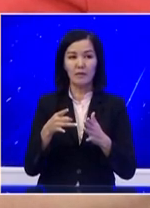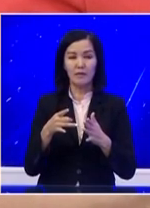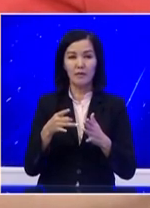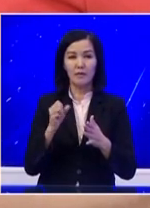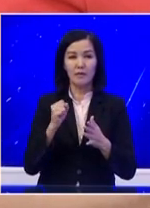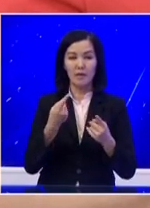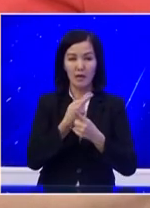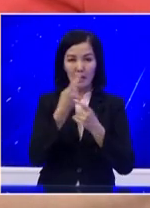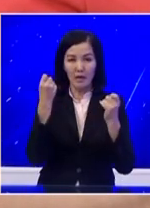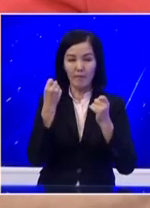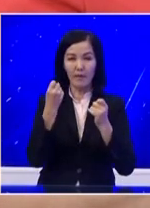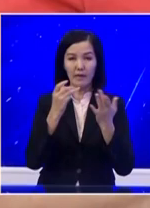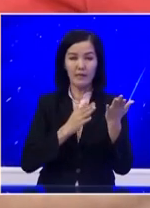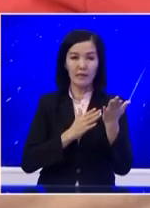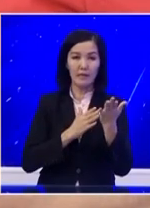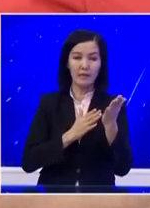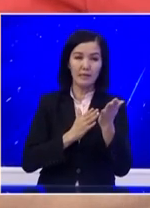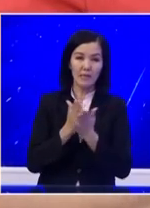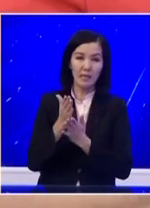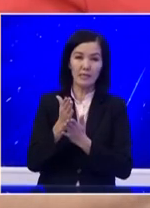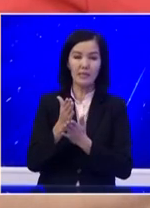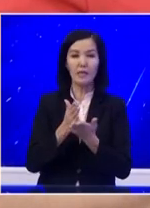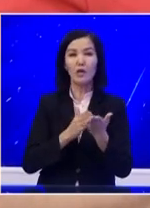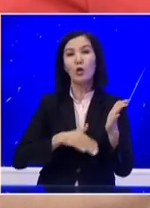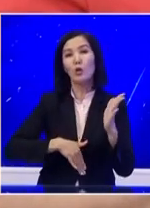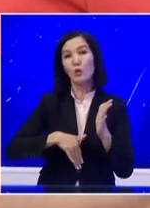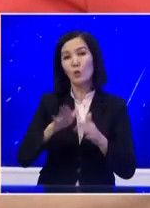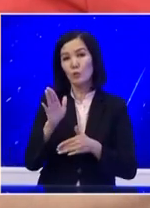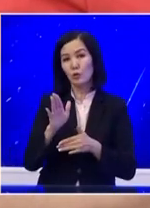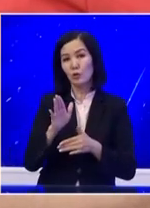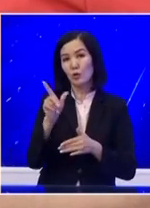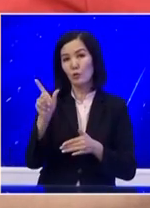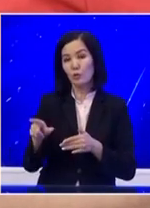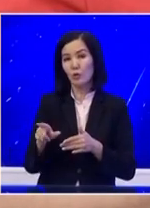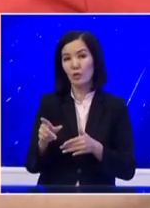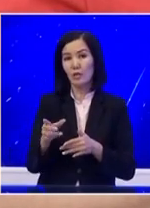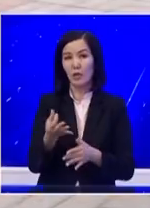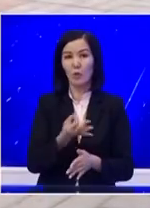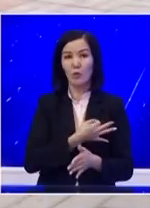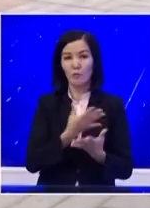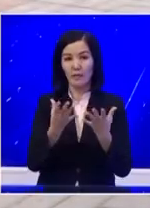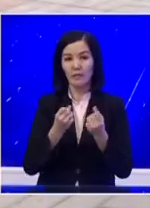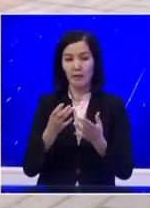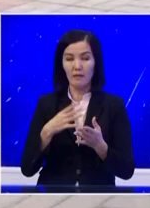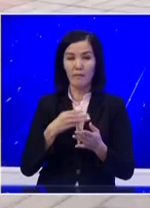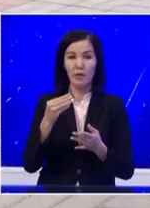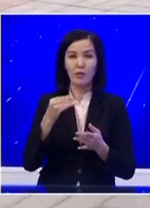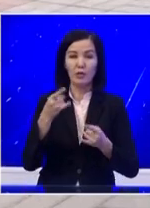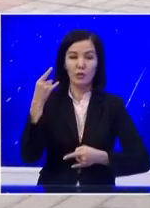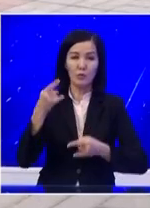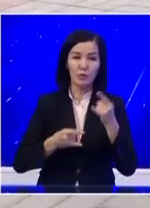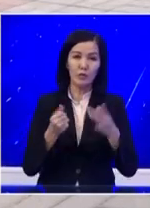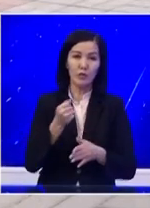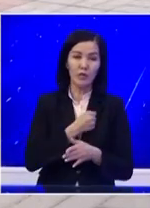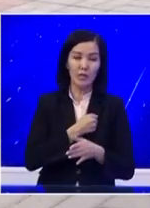ақпарат саласының ардагері, ақпарат саласының үздігі деген төс белгісін алдым. Жетісудың жанашыры,